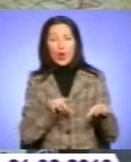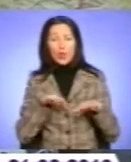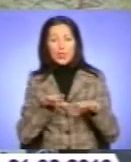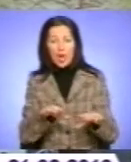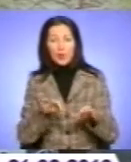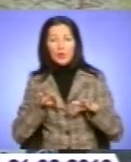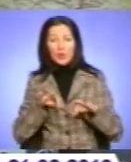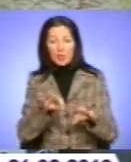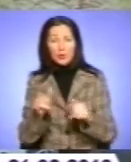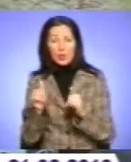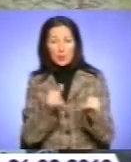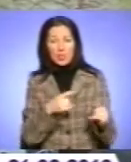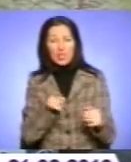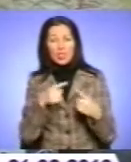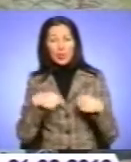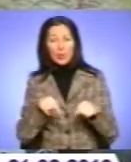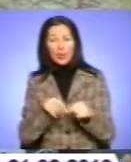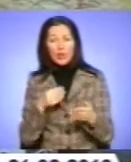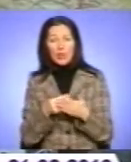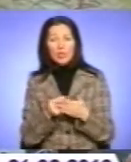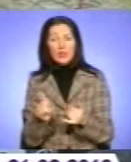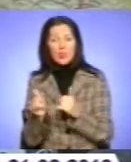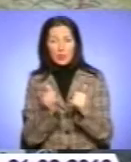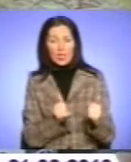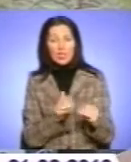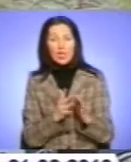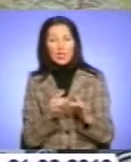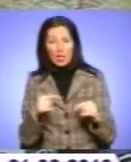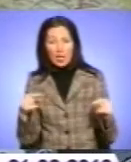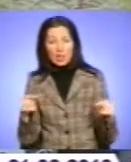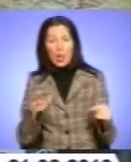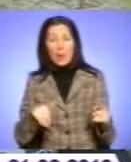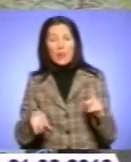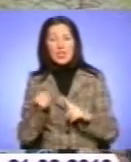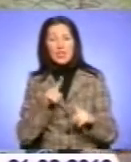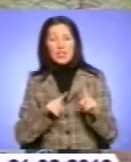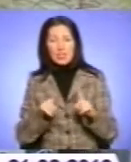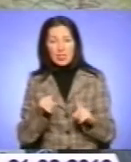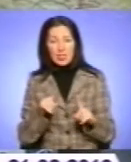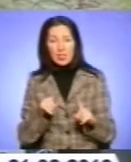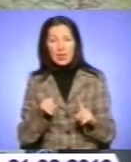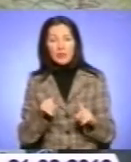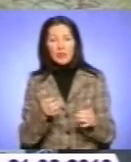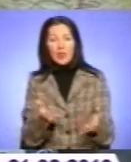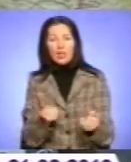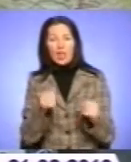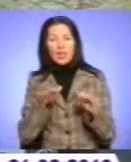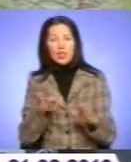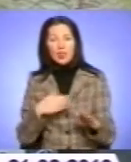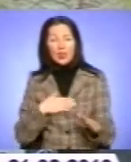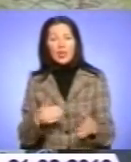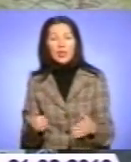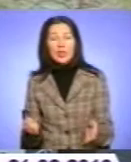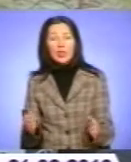інші структури, матеріально фінансового забезпечення і так далі. Далі після засідання прийняття рішень ми збираємося